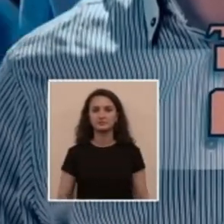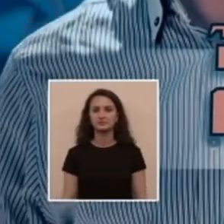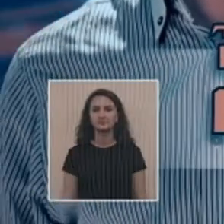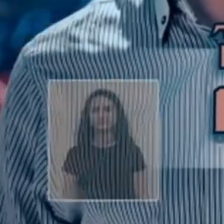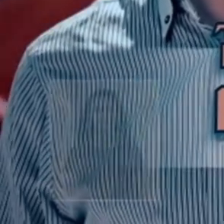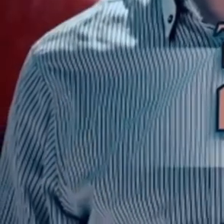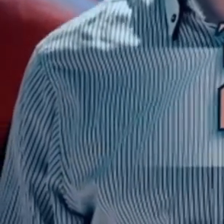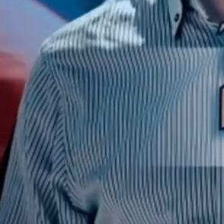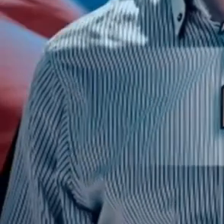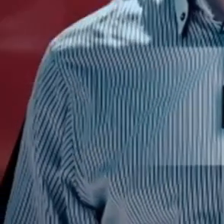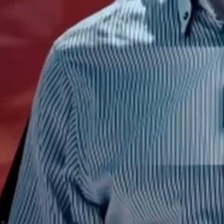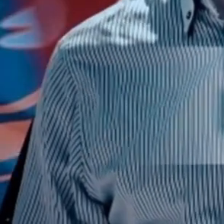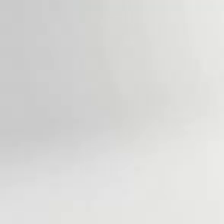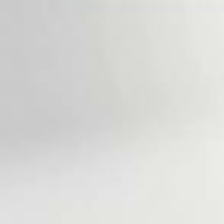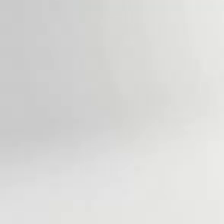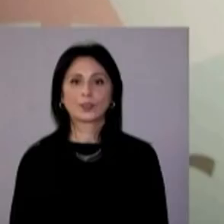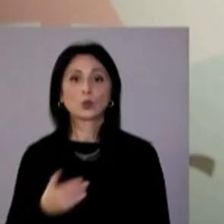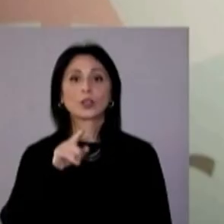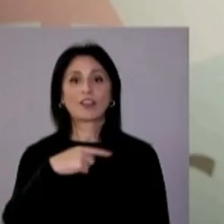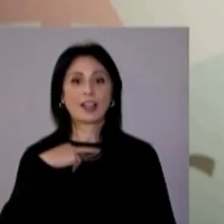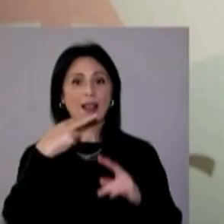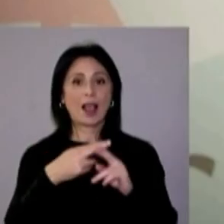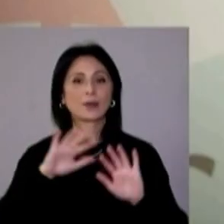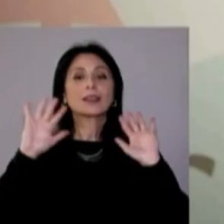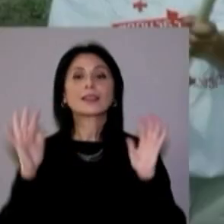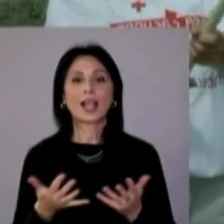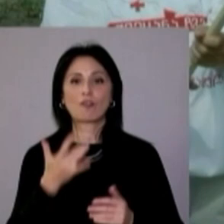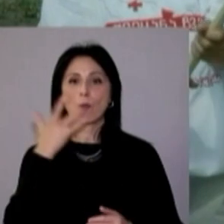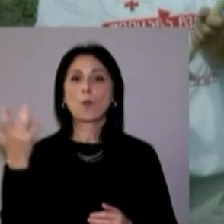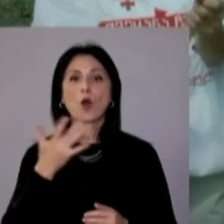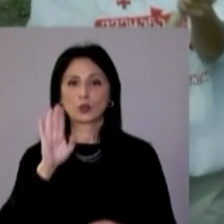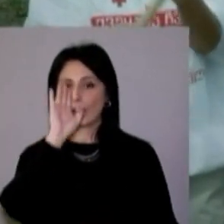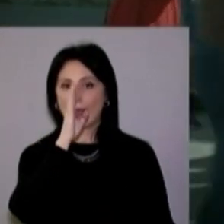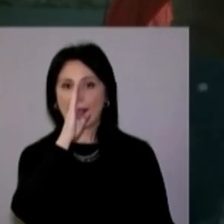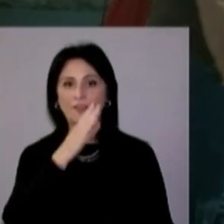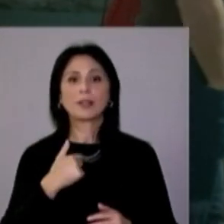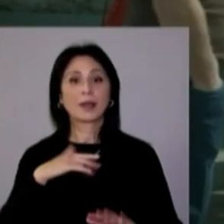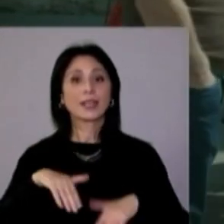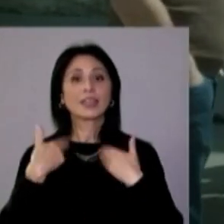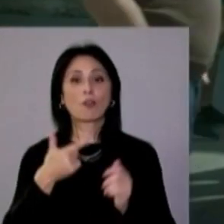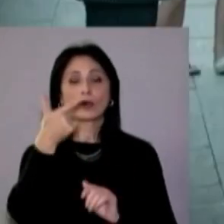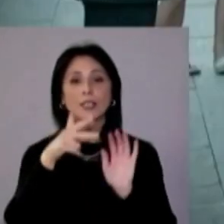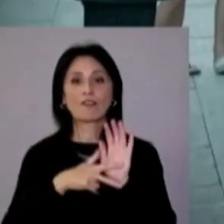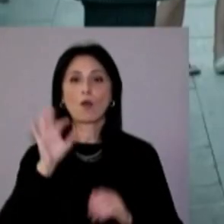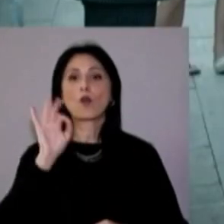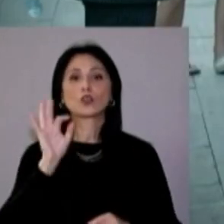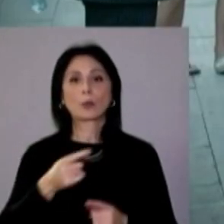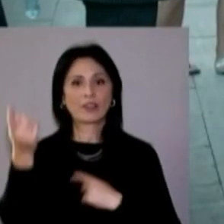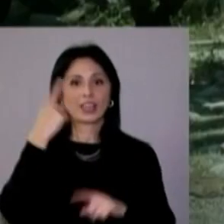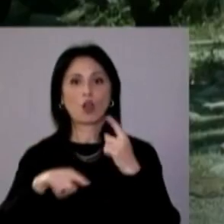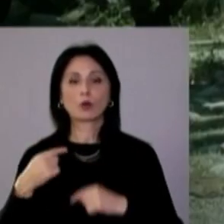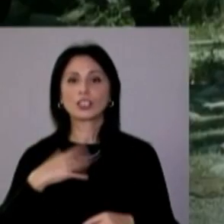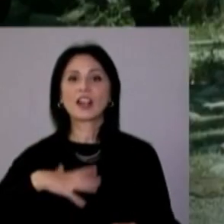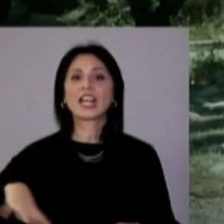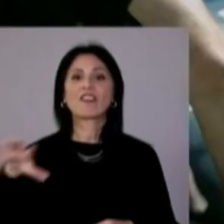ყველა სახელით. თუ თქვენ ჩემსავით დაიღალეთ პოლიტიკოსების ღალატით, მე გთავაზობთ 28 ოქტომბერს